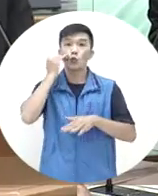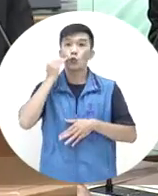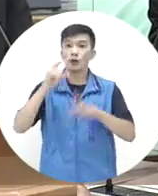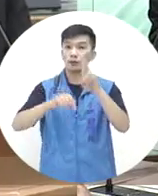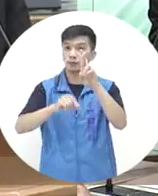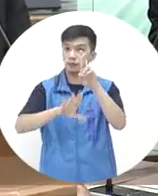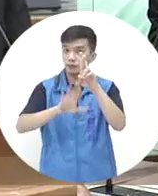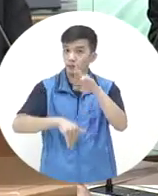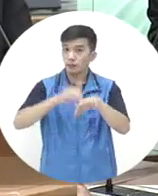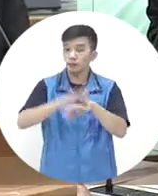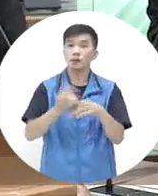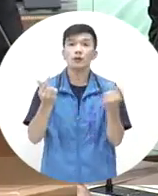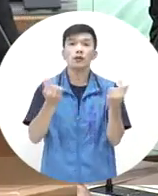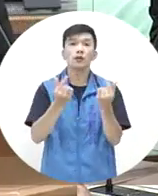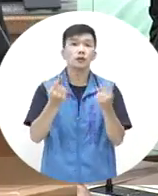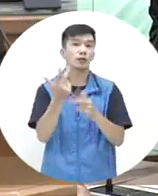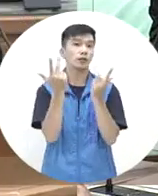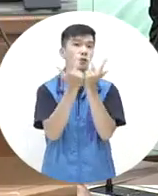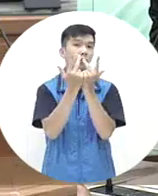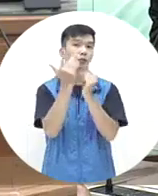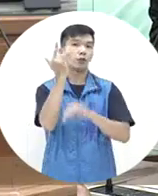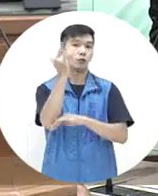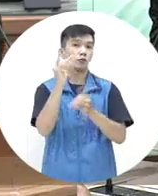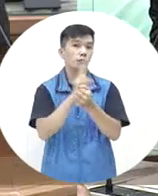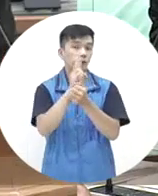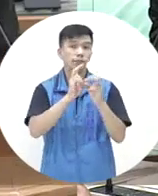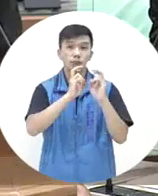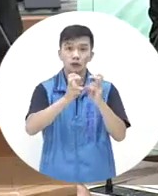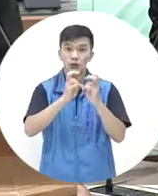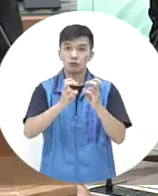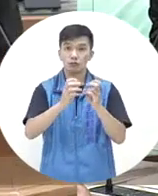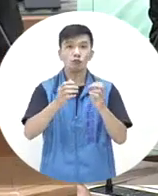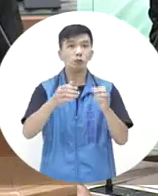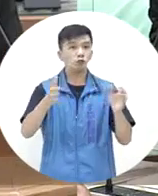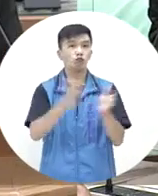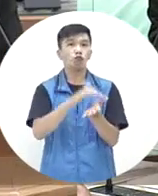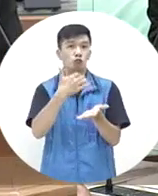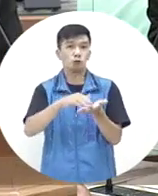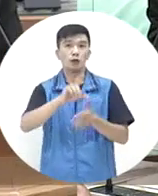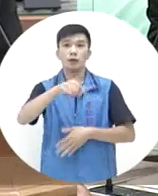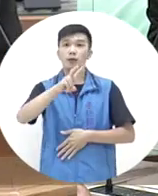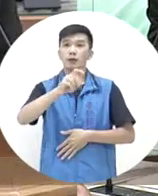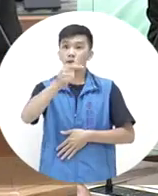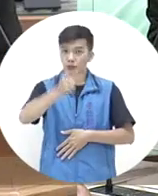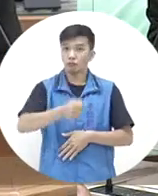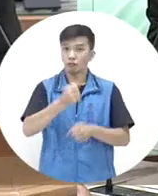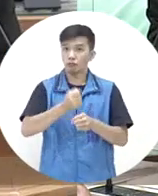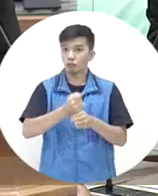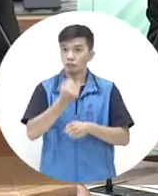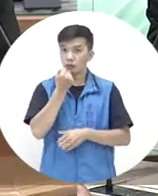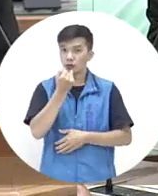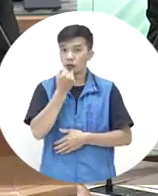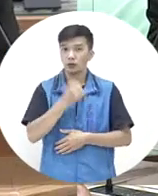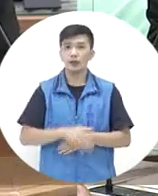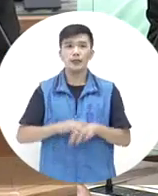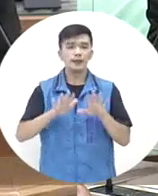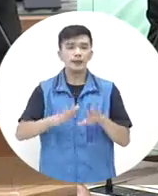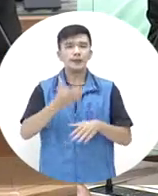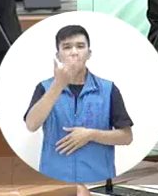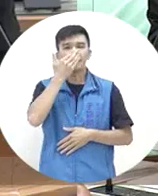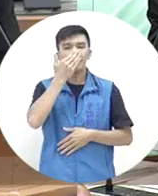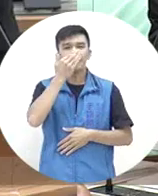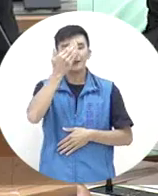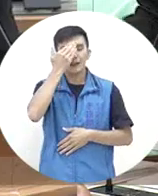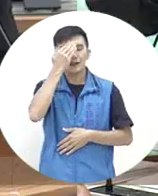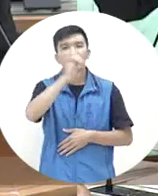招标，像新北士林线，我117、嗯、我买到完成啊、嗯。所以现在是刚好是耽搁我们的这个招标的这个半大概三四个